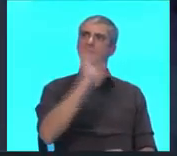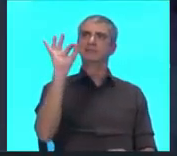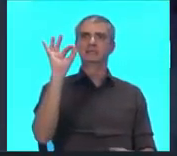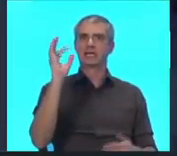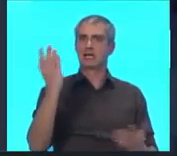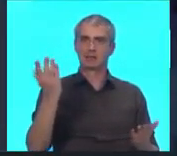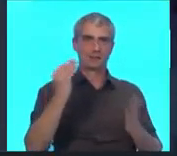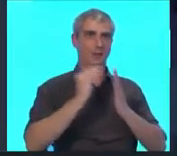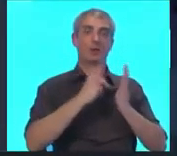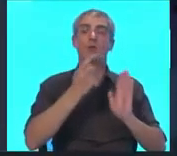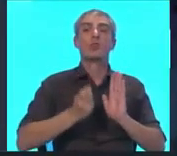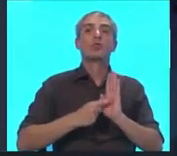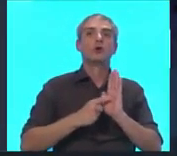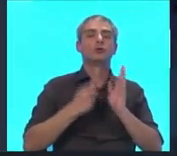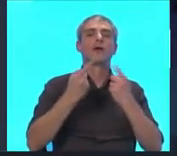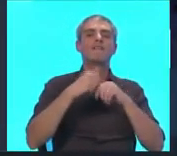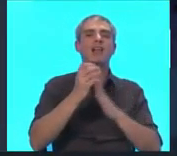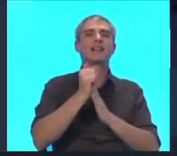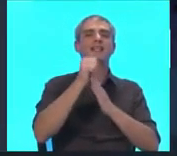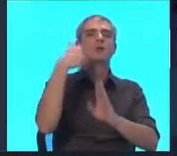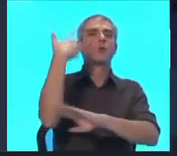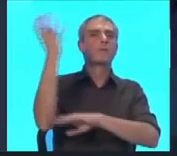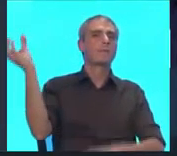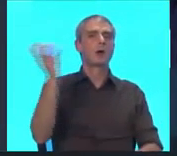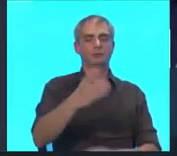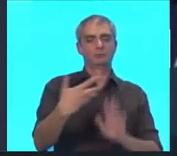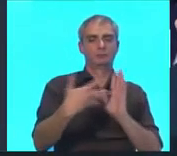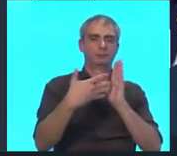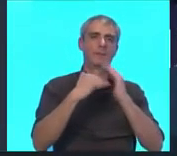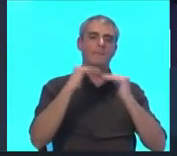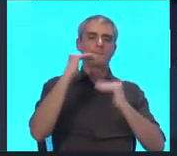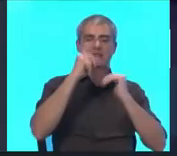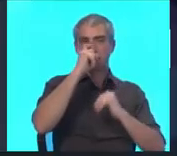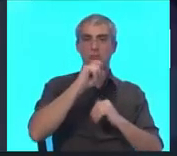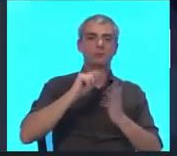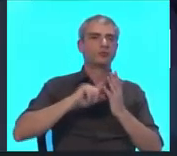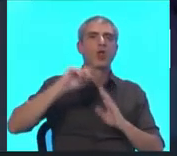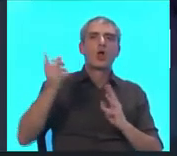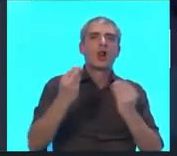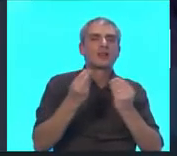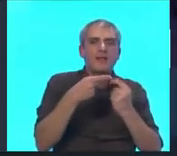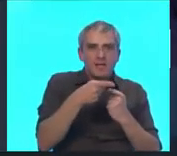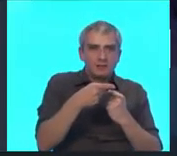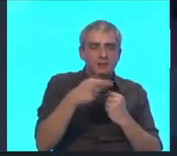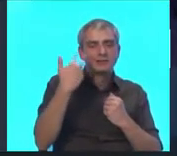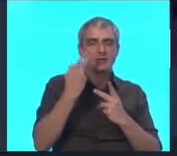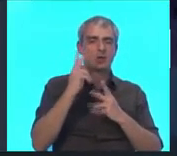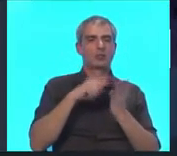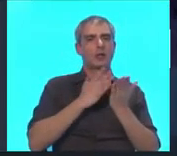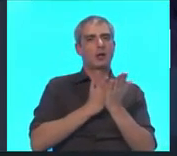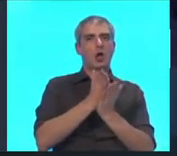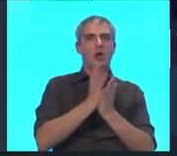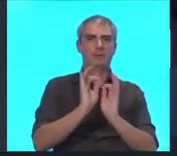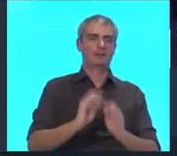בדוח. הם דורשים גם ועדת היגוי חיצונית למדד הזיהומים, כדי שכל העניין הזה של מדד הזיהומים יהיה יותר אובייקטיבי.